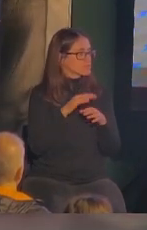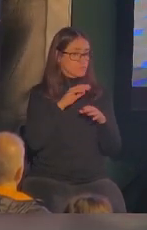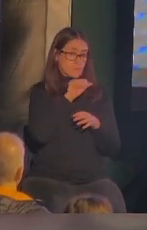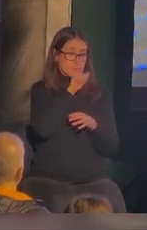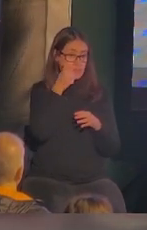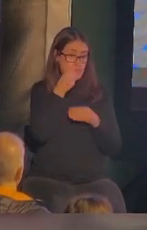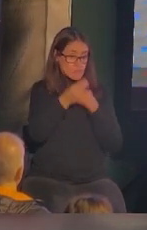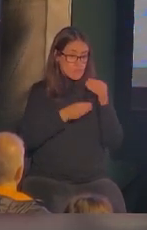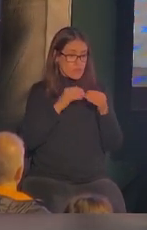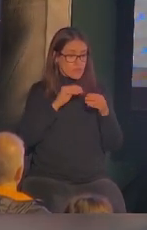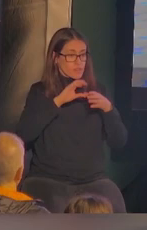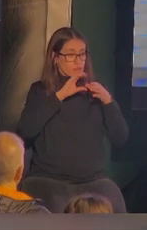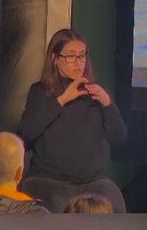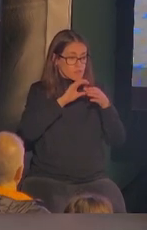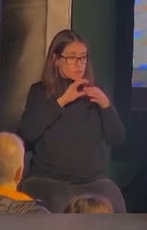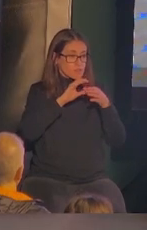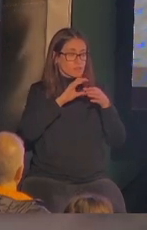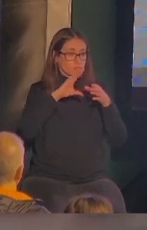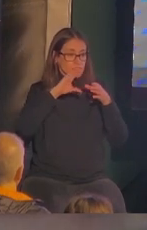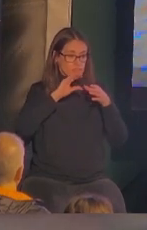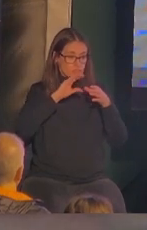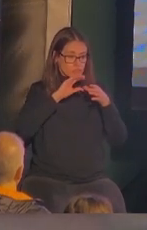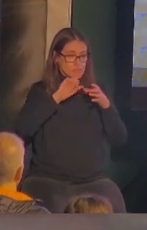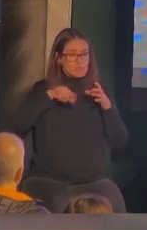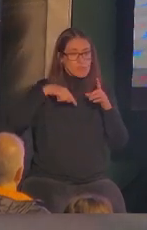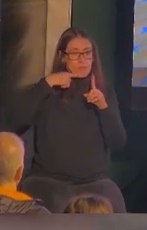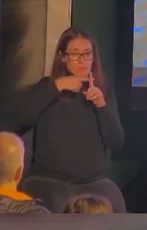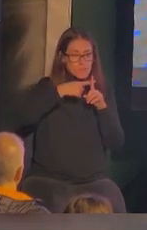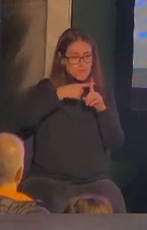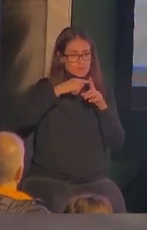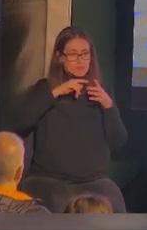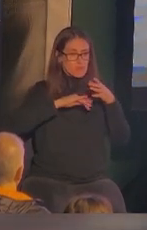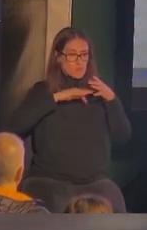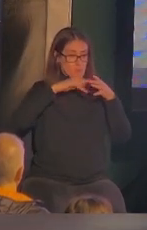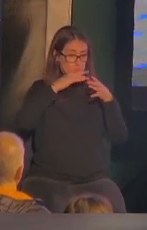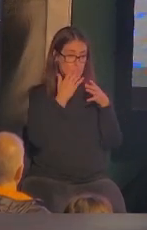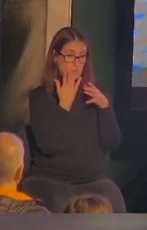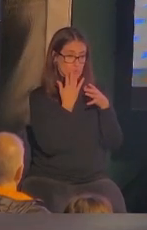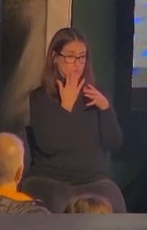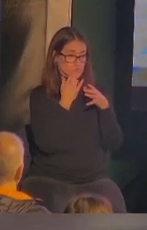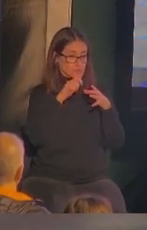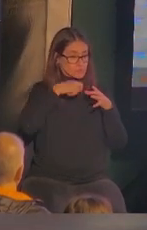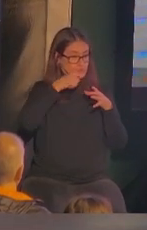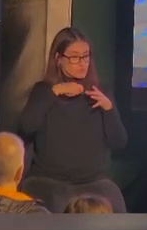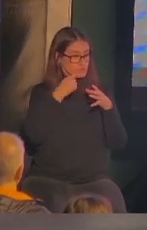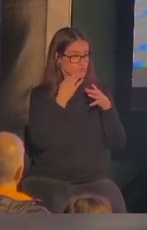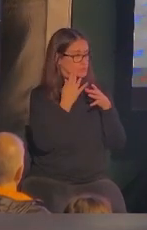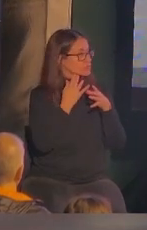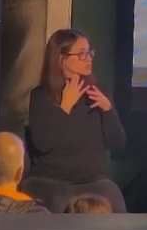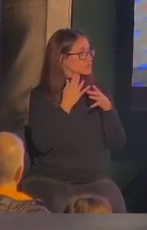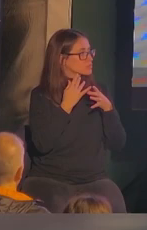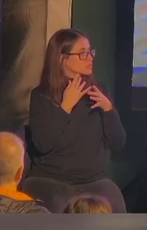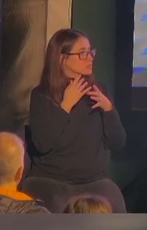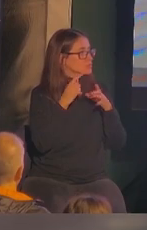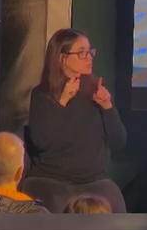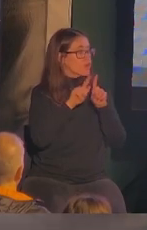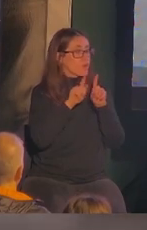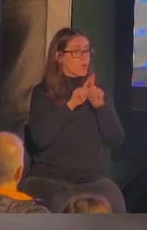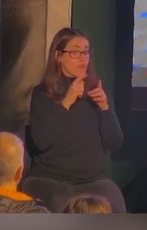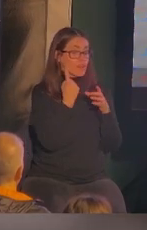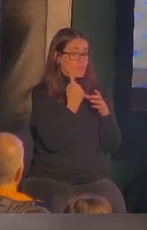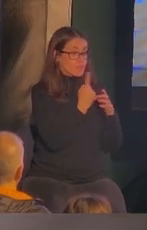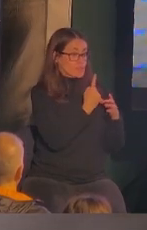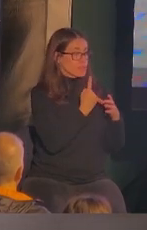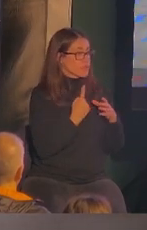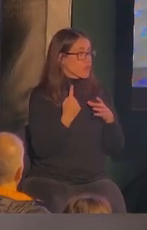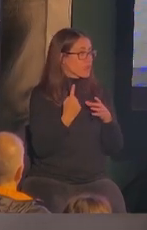després introduiré la mousse i serà la base. Per tant, com que serà la base de l'individual, el que faré